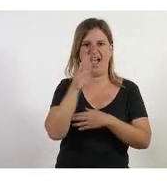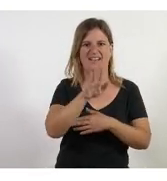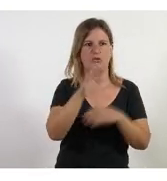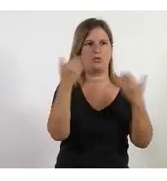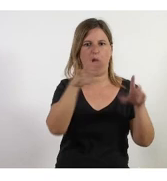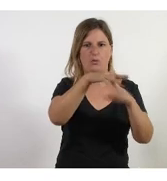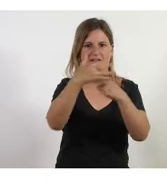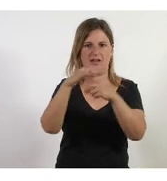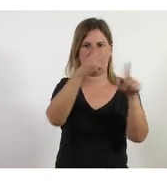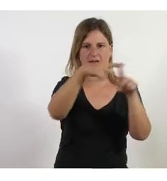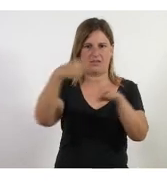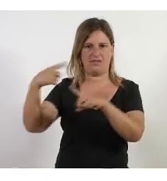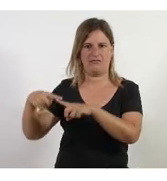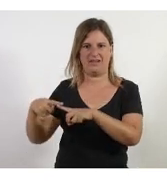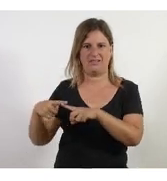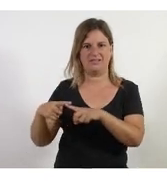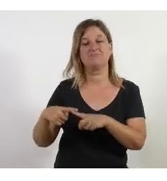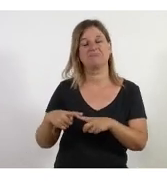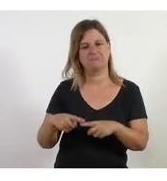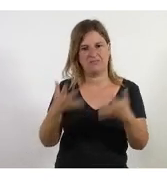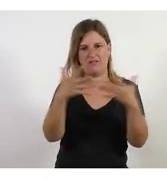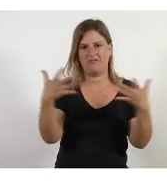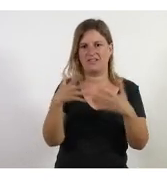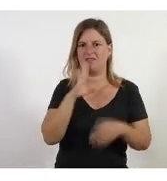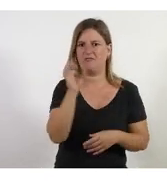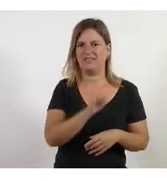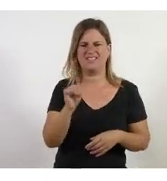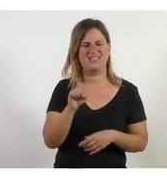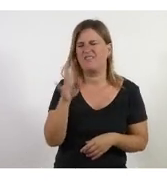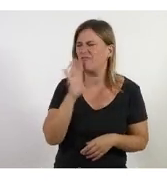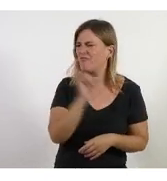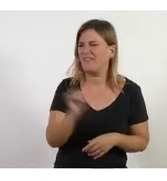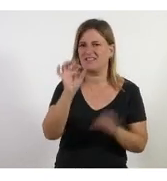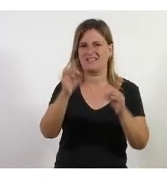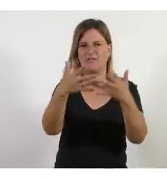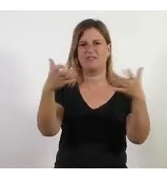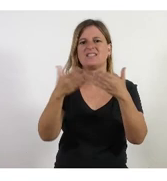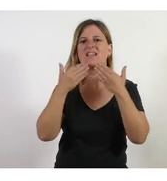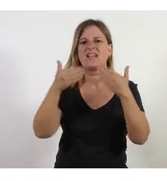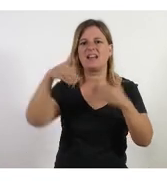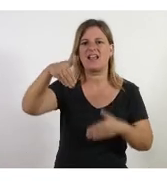de circumstàncies. Crec que és fantàstica. Així és fantàstica. Gràcies, Marc.